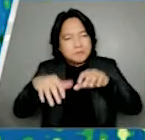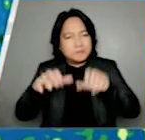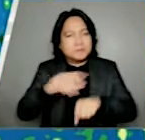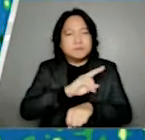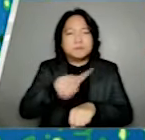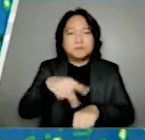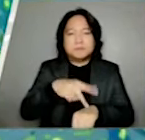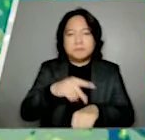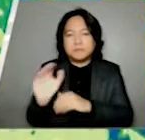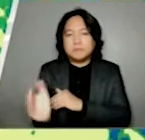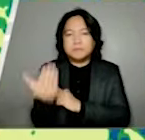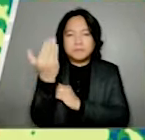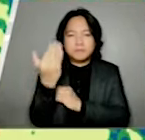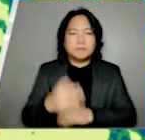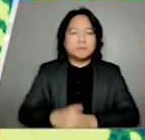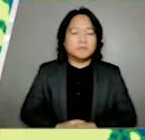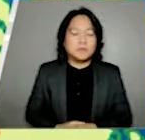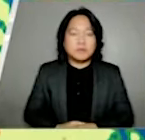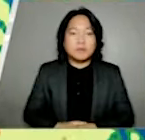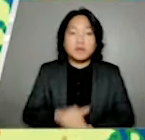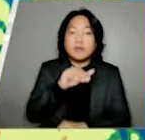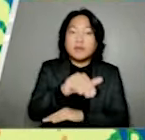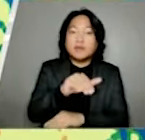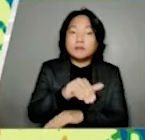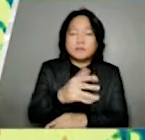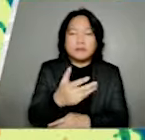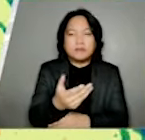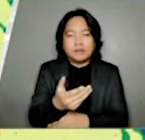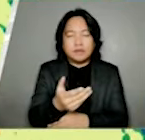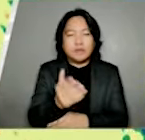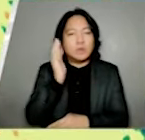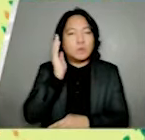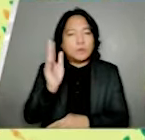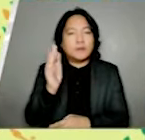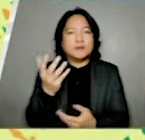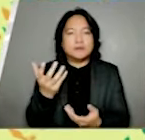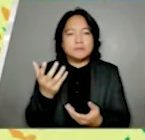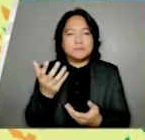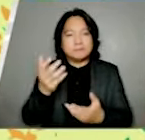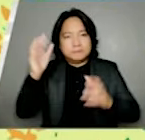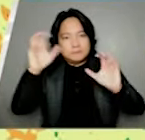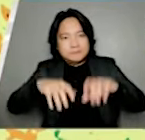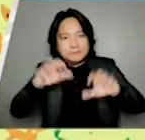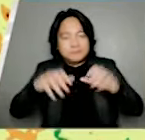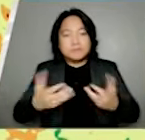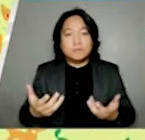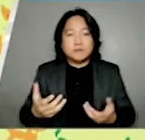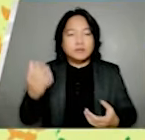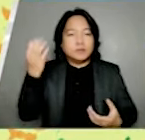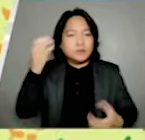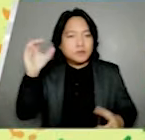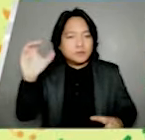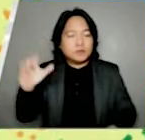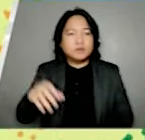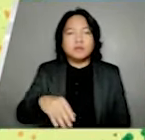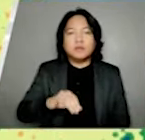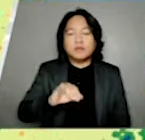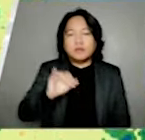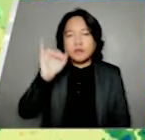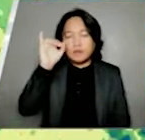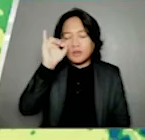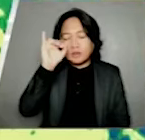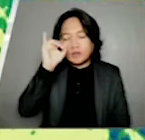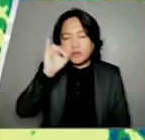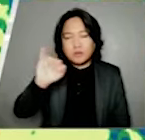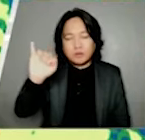umaga. Pero pagsapit ng hapon, unti-unti nang tataas ang tsansa ng ulan sa Cordillera, Ilocos Provinces, ilang bahagi ng Central Luzon,